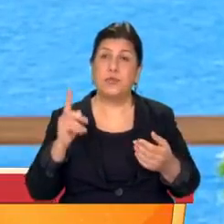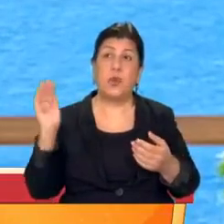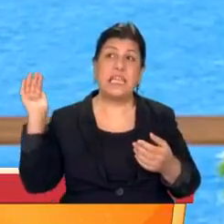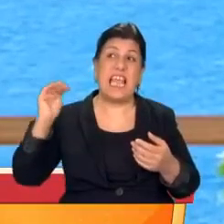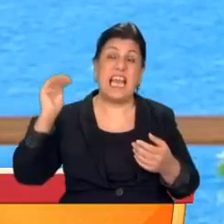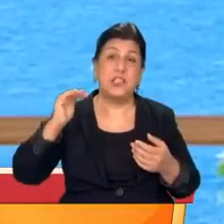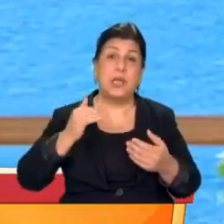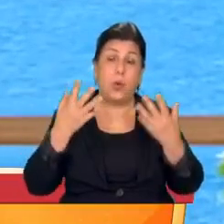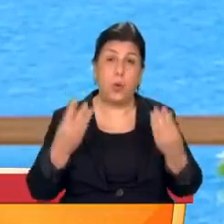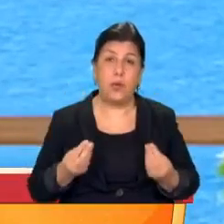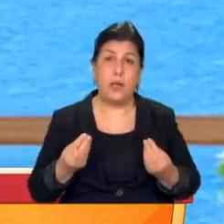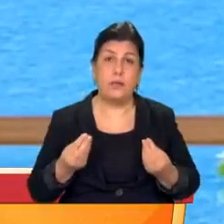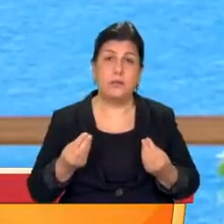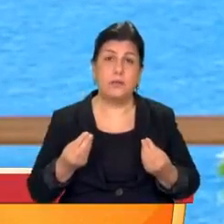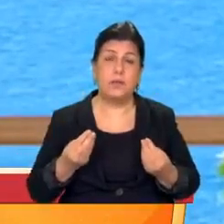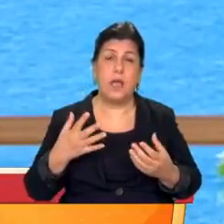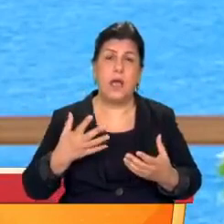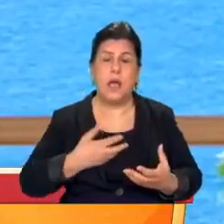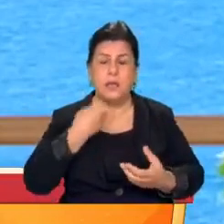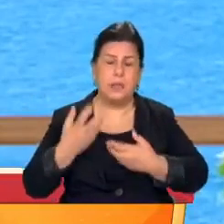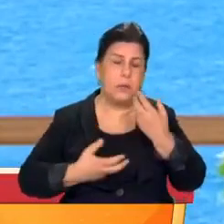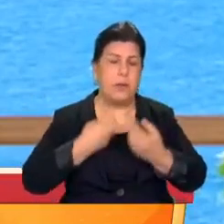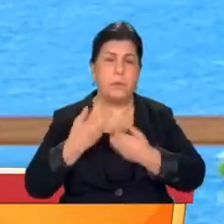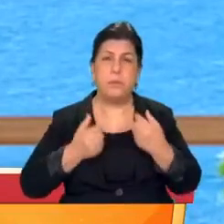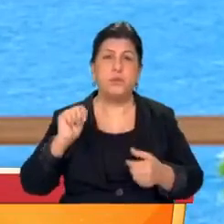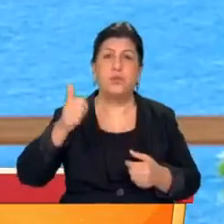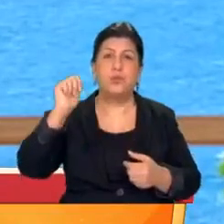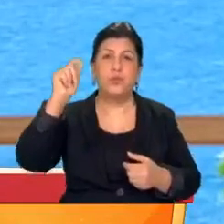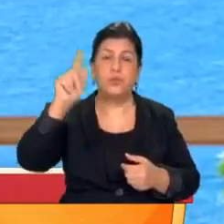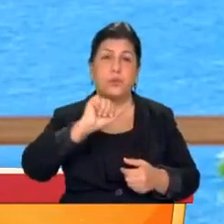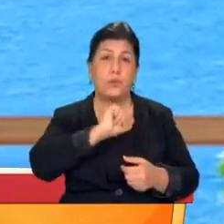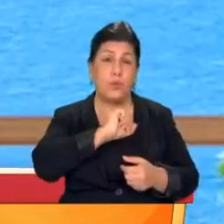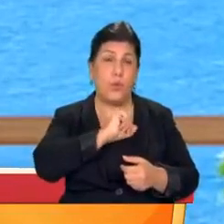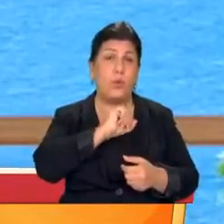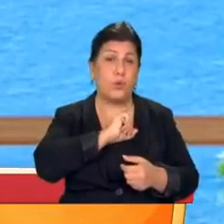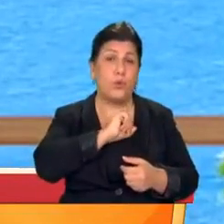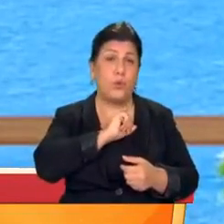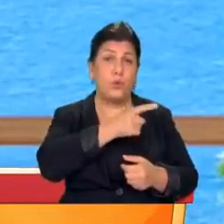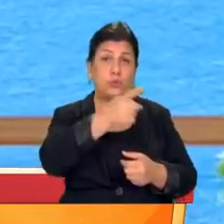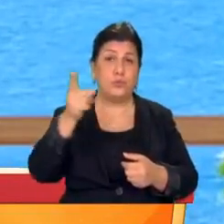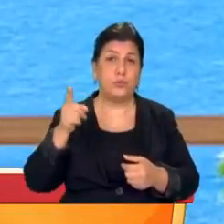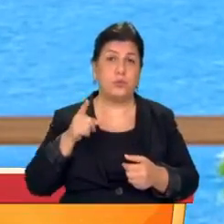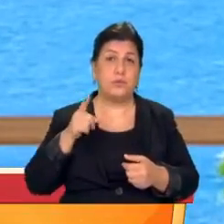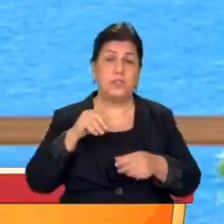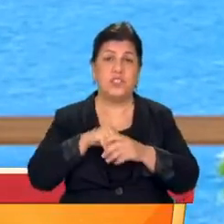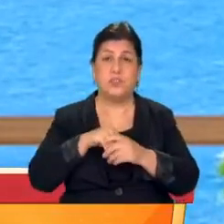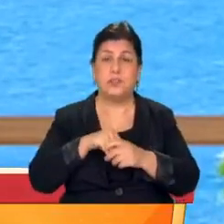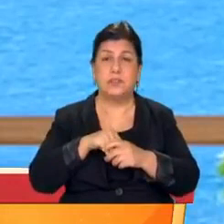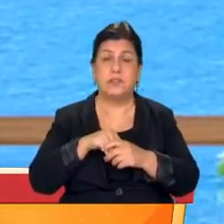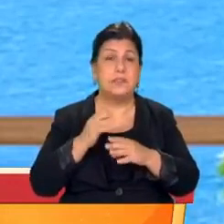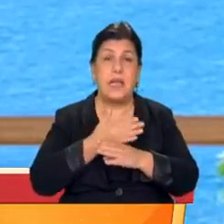gelecek olan azabı Nazar gününden korkuyorum sizin için Çünkü